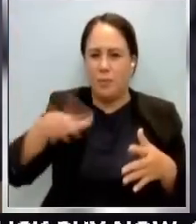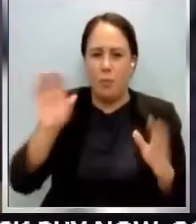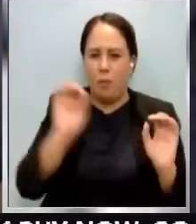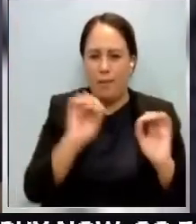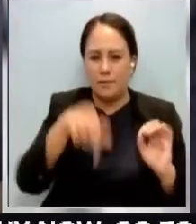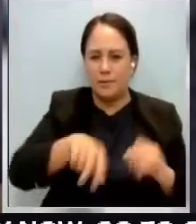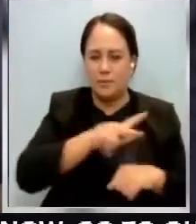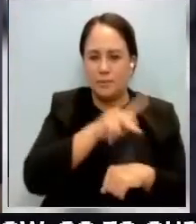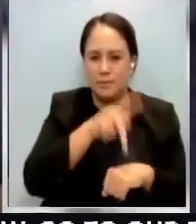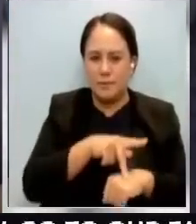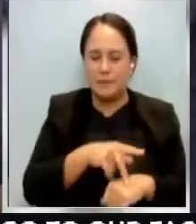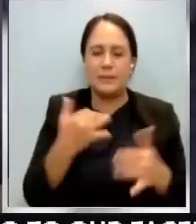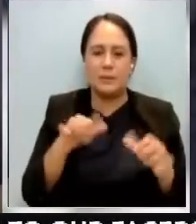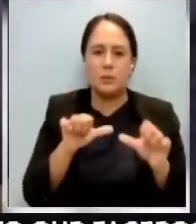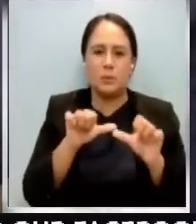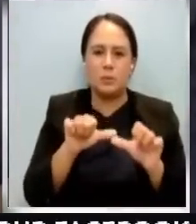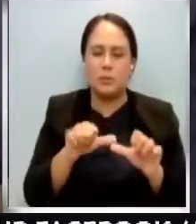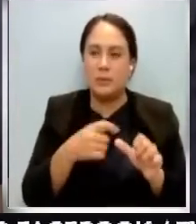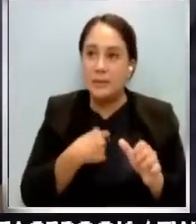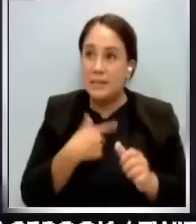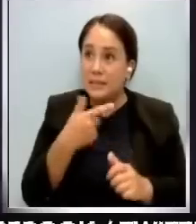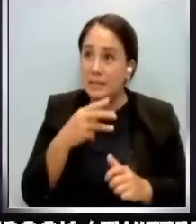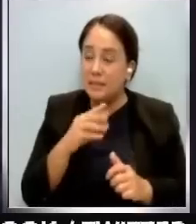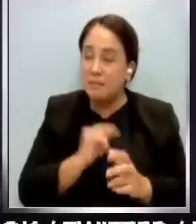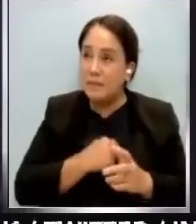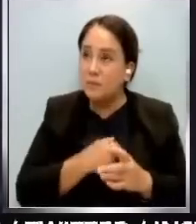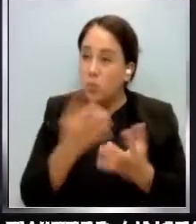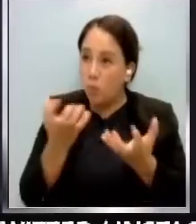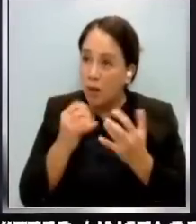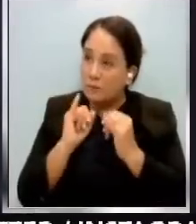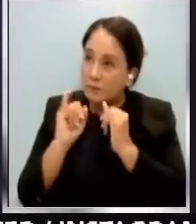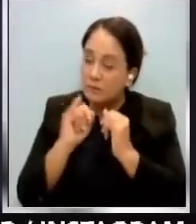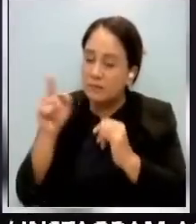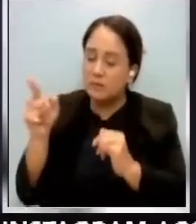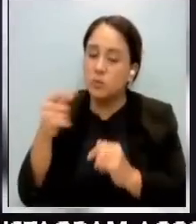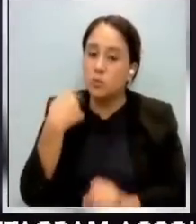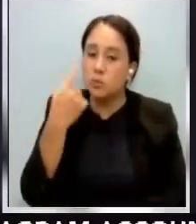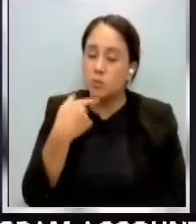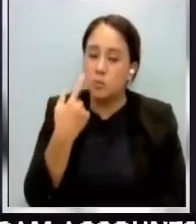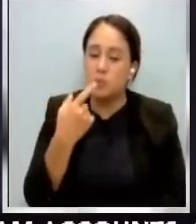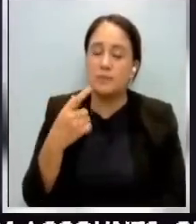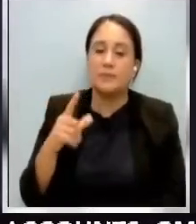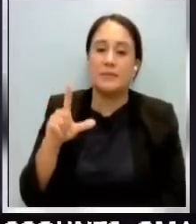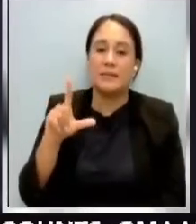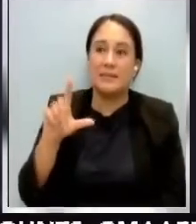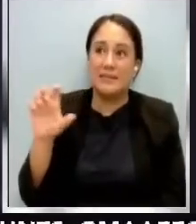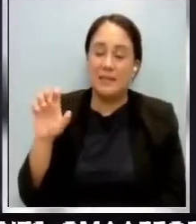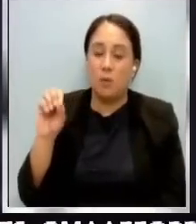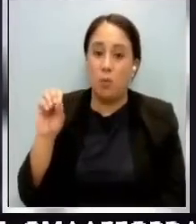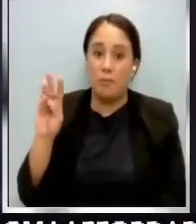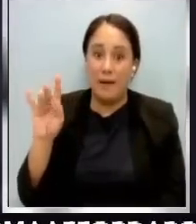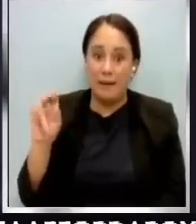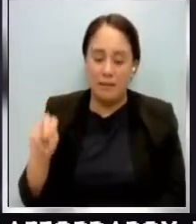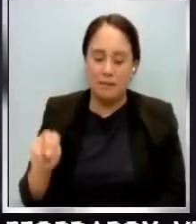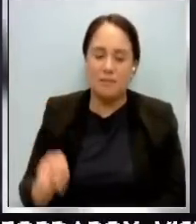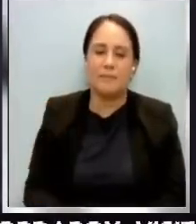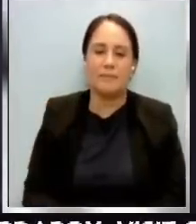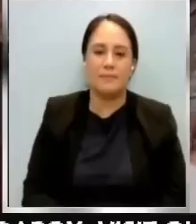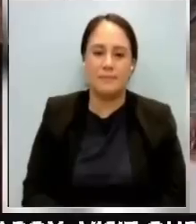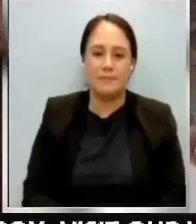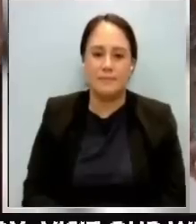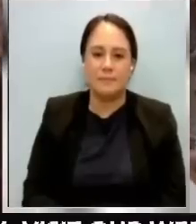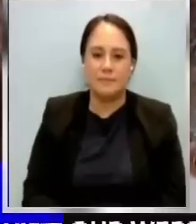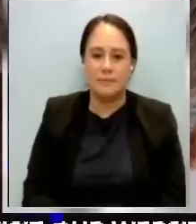Patuloy namang kinukuha ng GMA Integrated News ang panig at reaksyon ni O'Brien. Para sa GMA Integrated